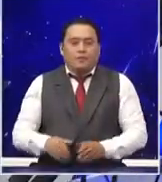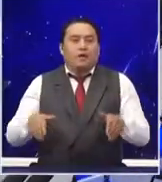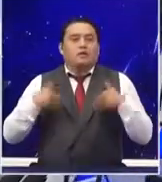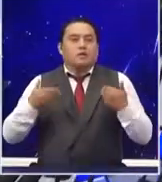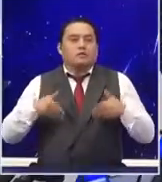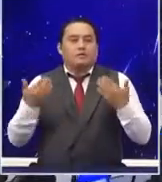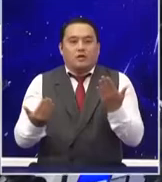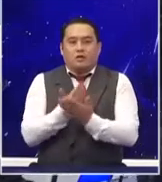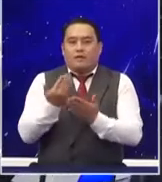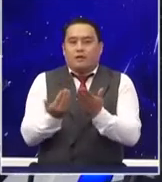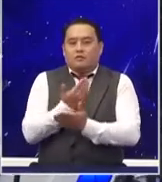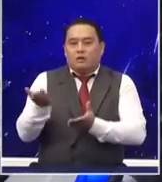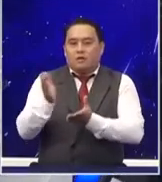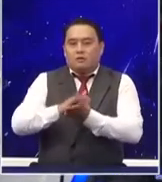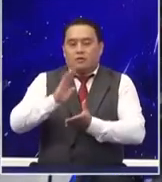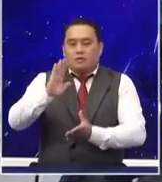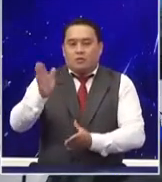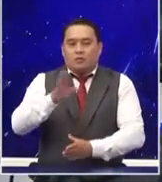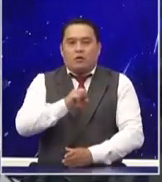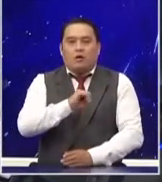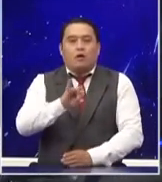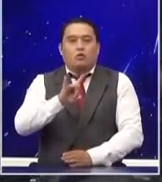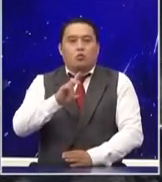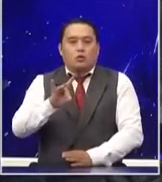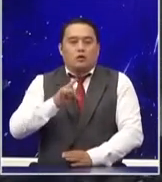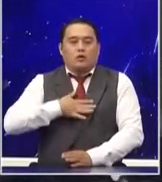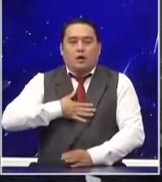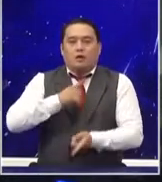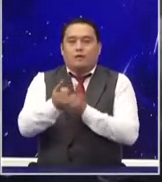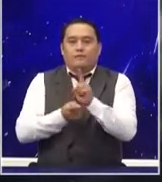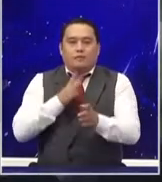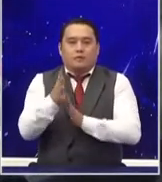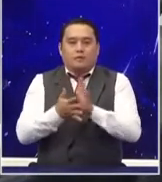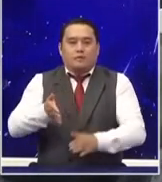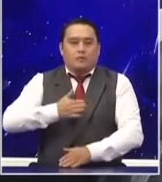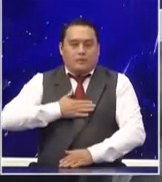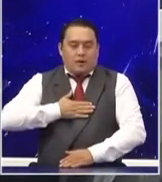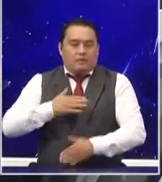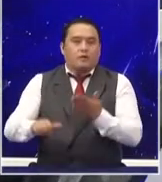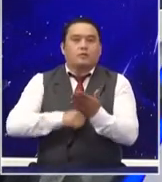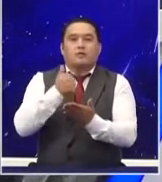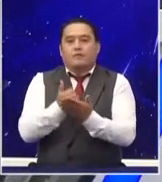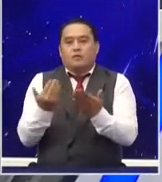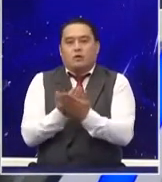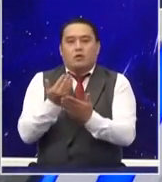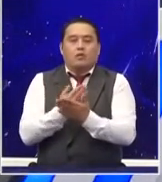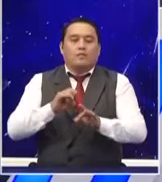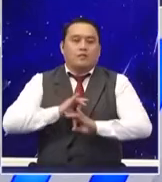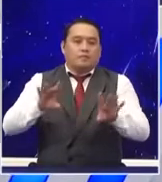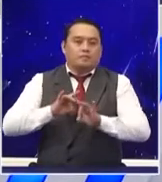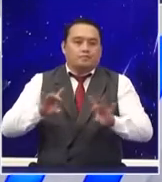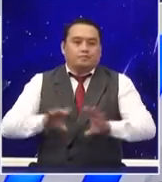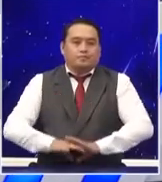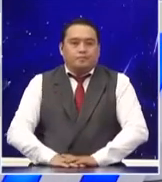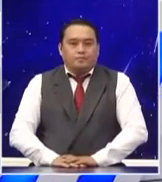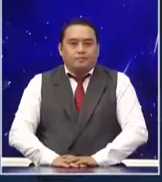Здравствуйте! В эфире телеканал «Ожидаются новости». В студии для вас работает Айнур Мейерханова. Сурдоперевод обеспечивает Марат Жумабеков. В начале выпуска коротко о главном.